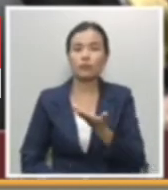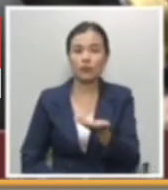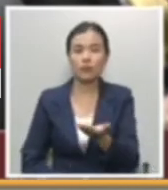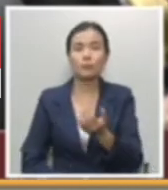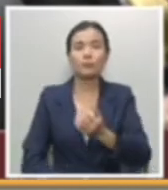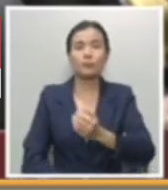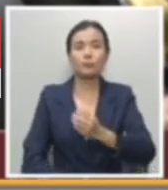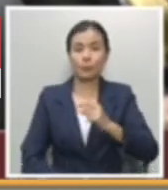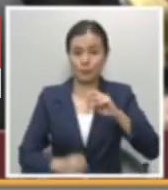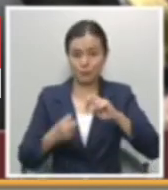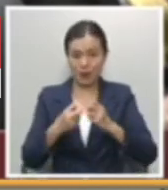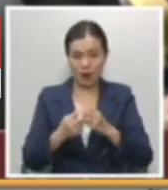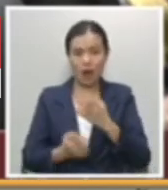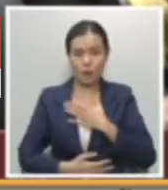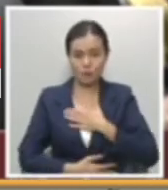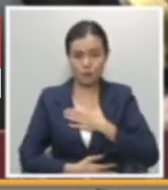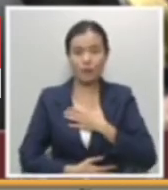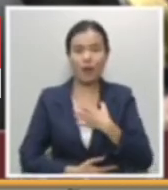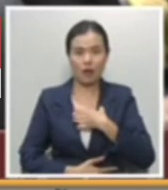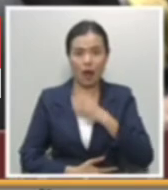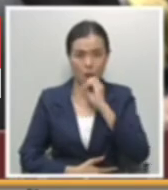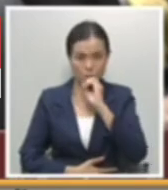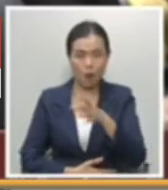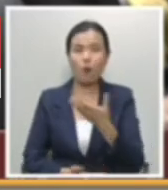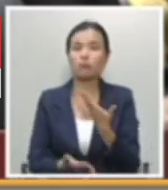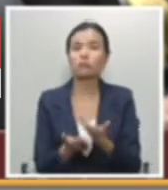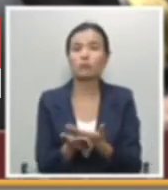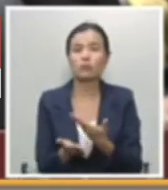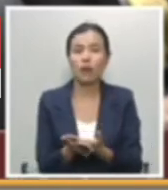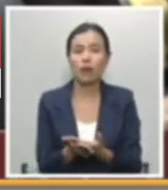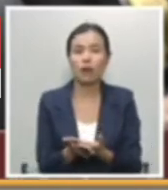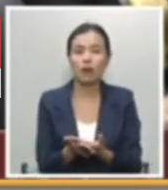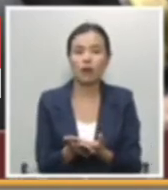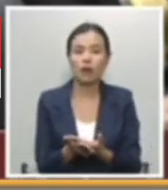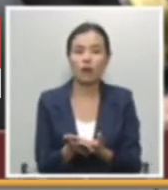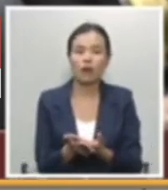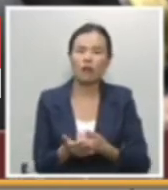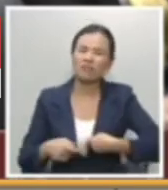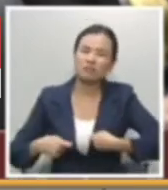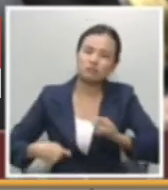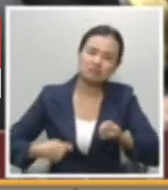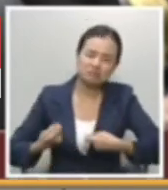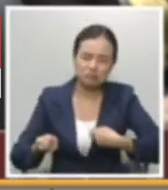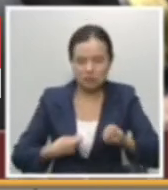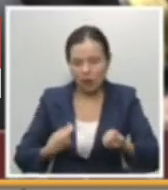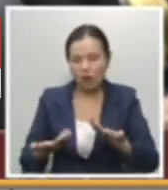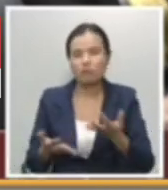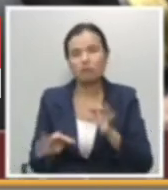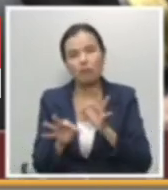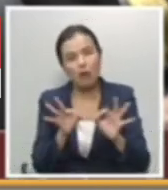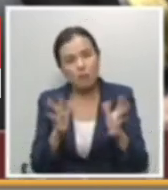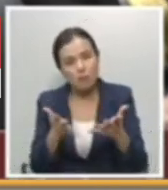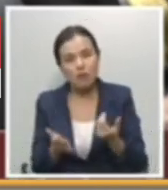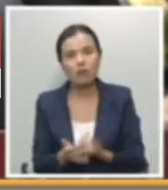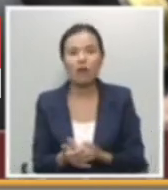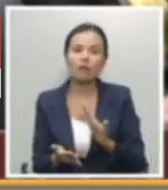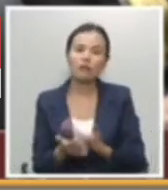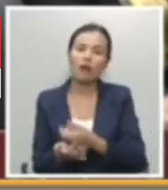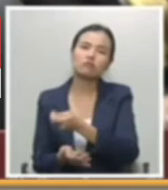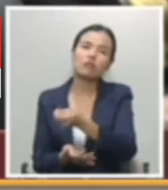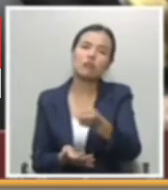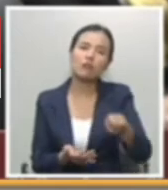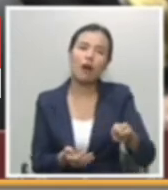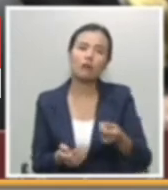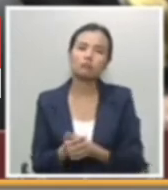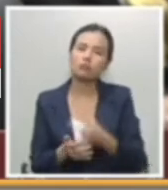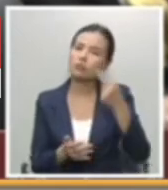าวก็คืองบประมาณถูกใช้ไปอย่างมักง่ายเอางบประมาณไปแจกแบบสิ้นคิดอันนี้